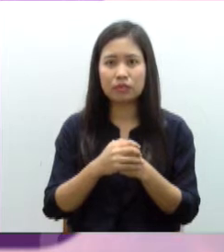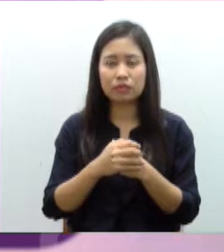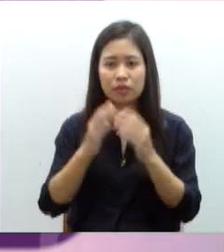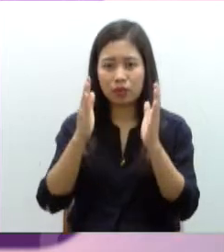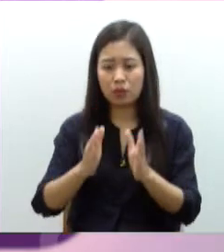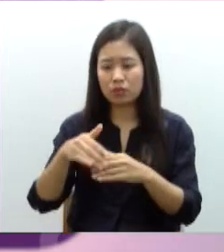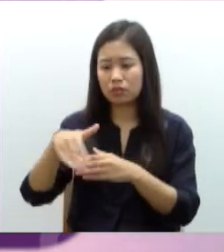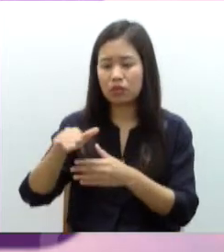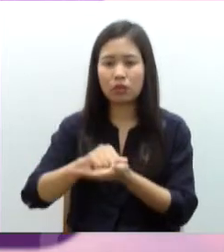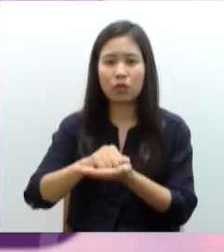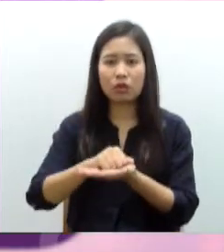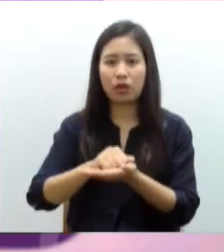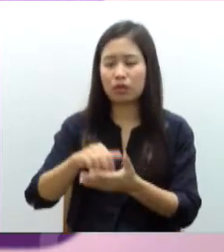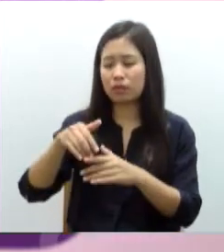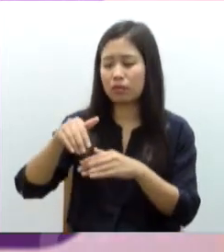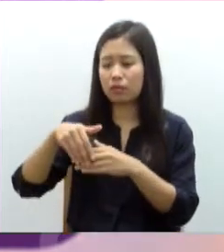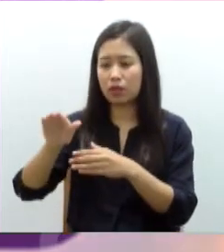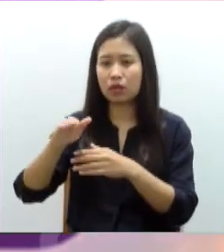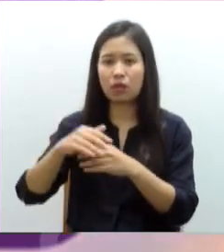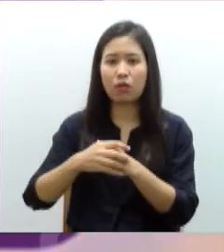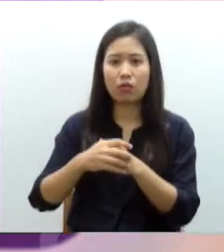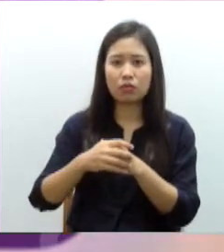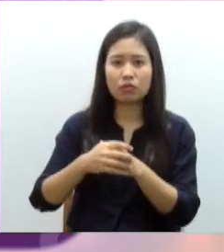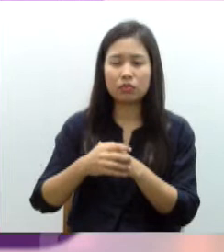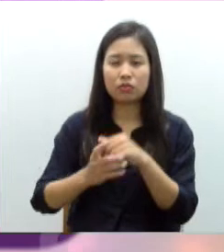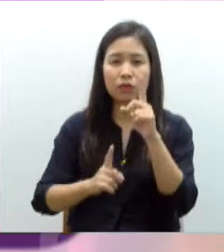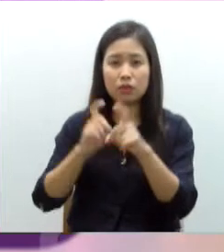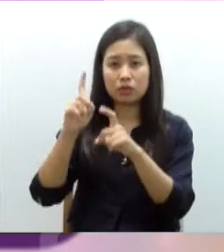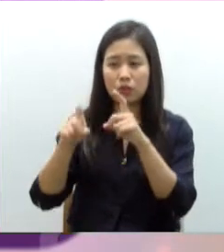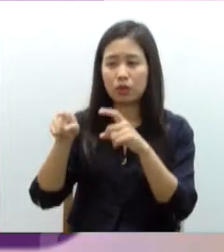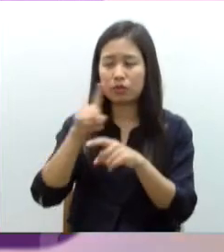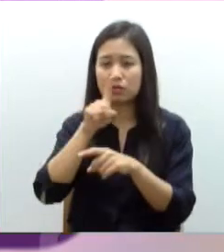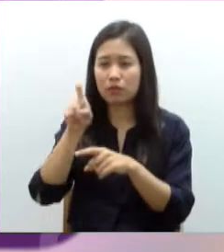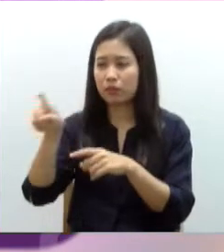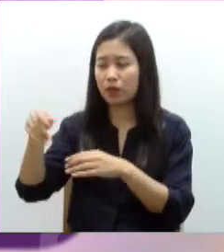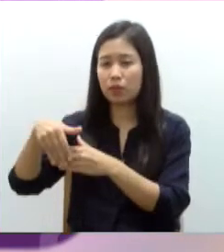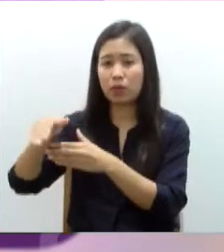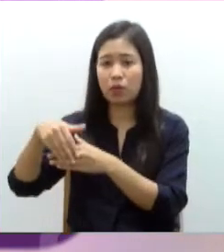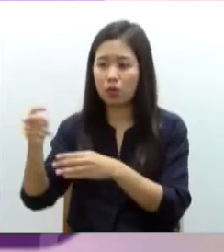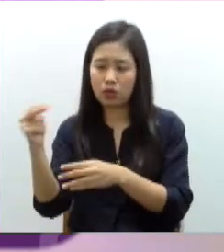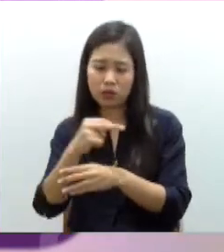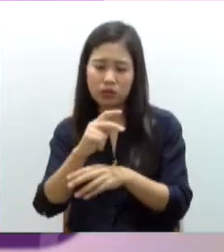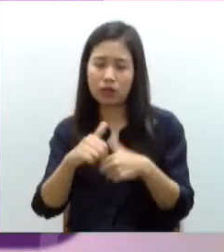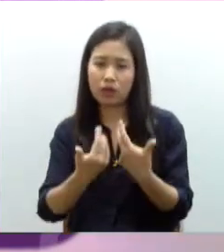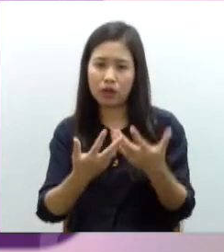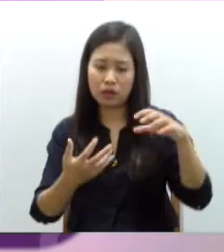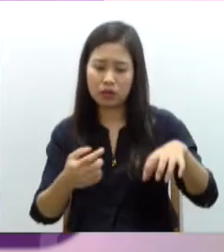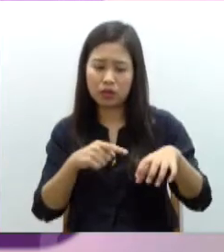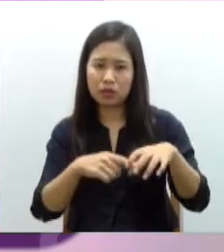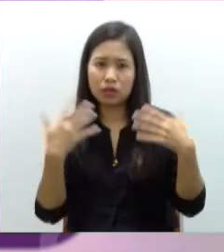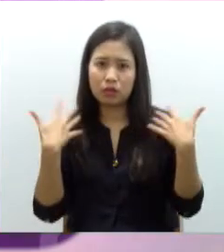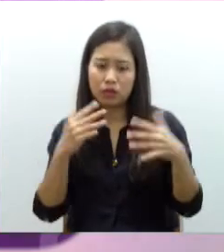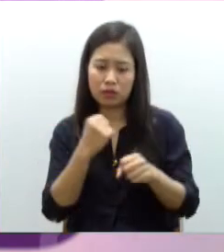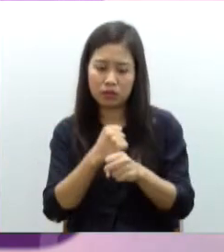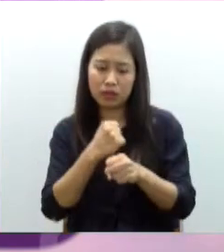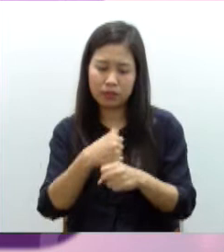อกนะครับก็วัดอยู่3ตัวชี้วัดนะครับก็คือในเรื่องของคุณภาพการดําเนินงานน